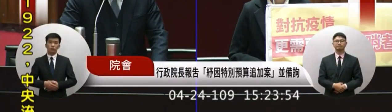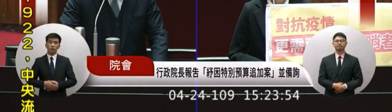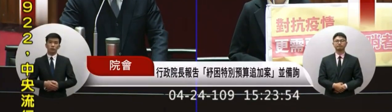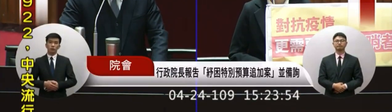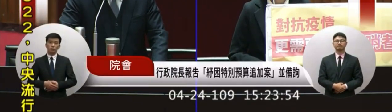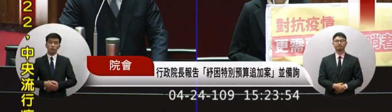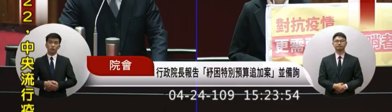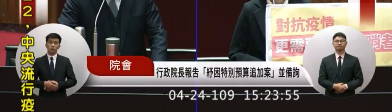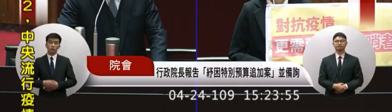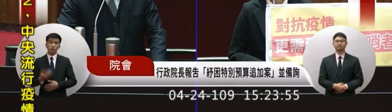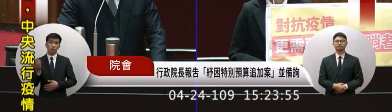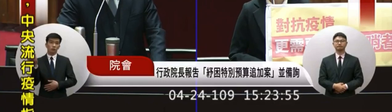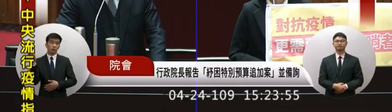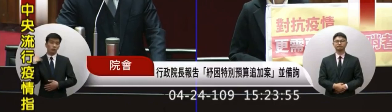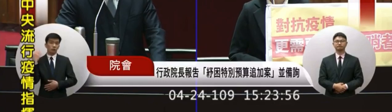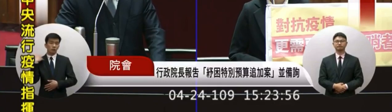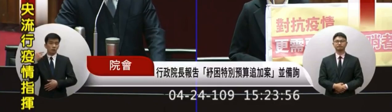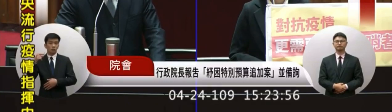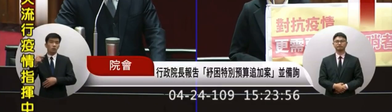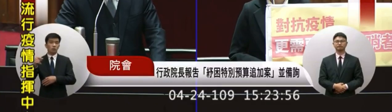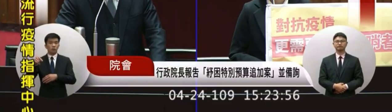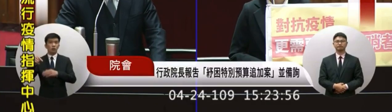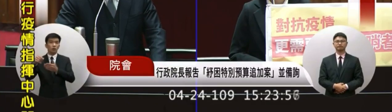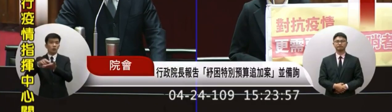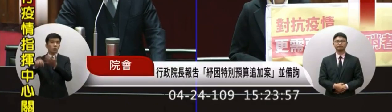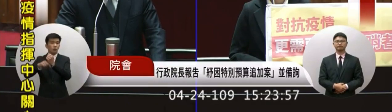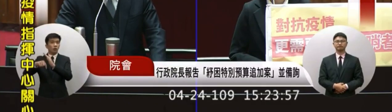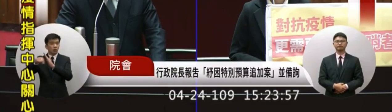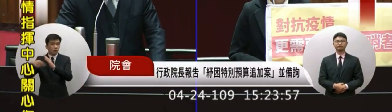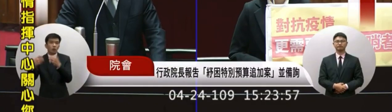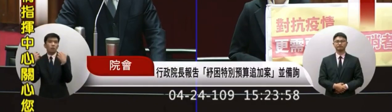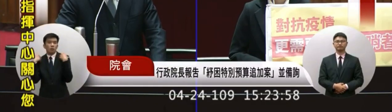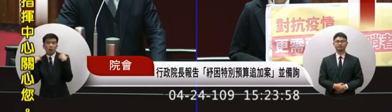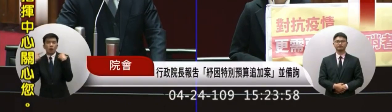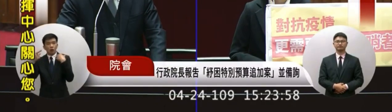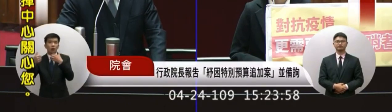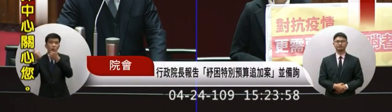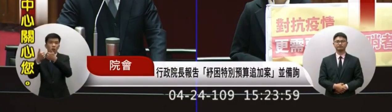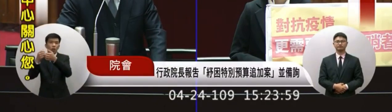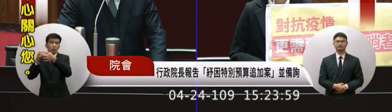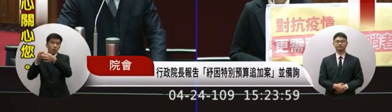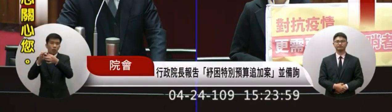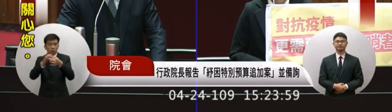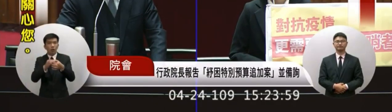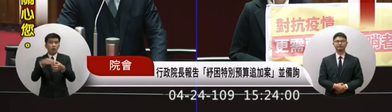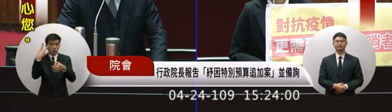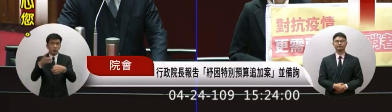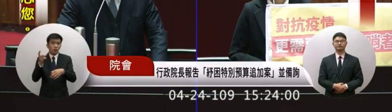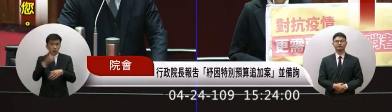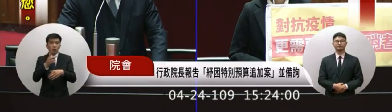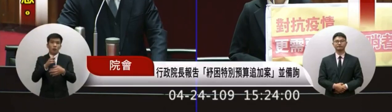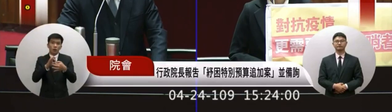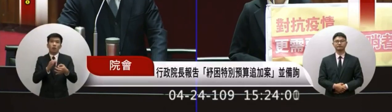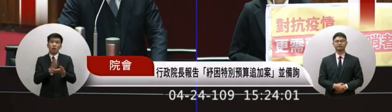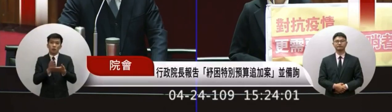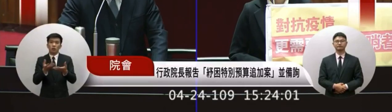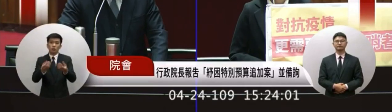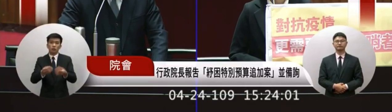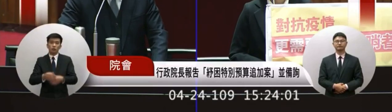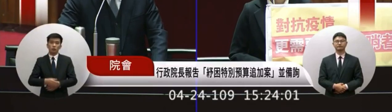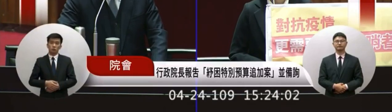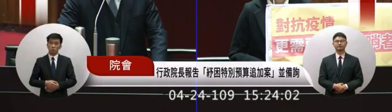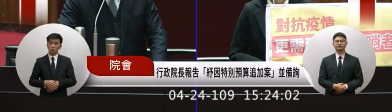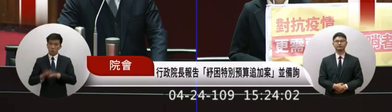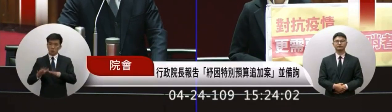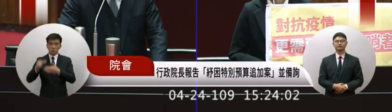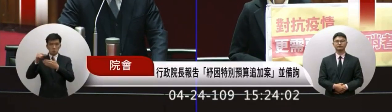因为贵院忙碌，所以借期不续审，那这一个精神跟应该有这一